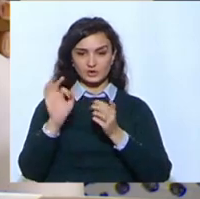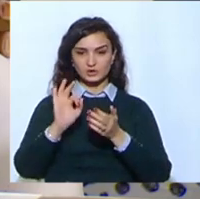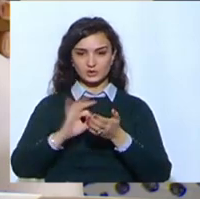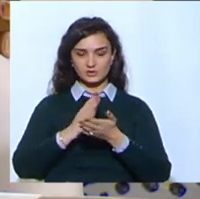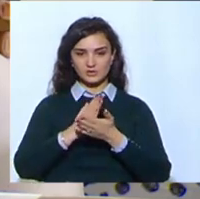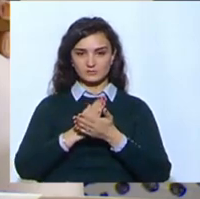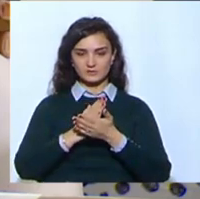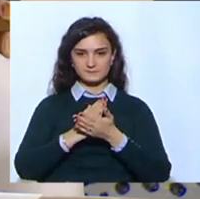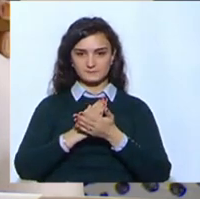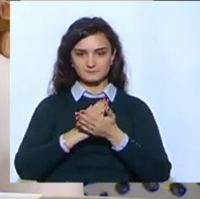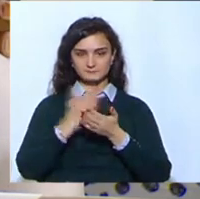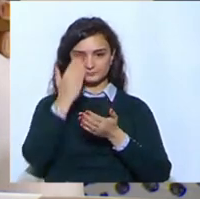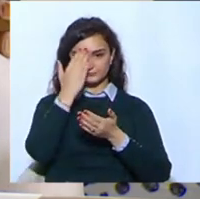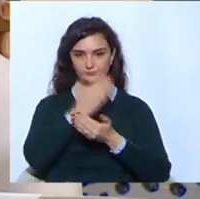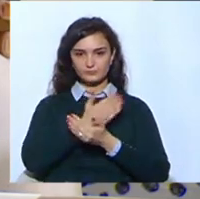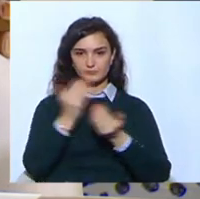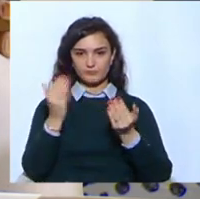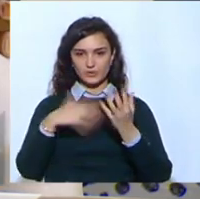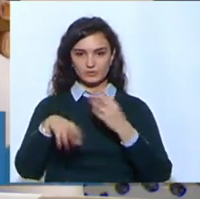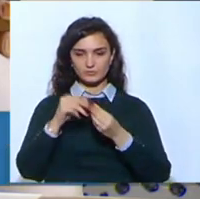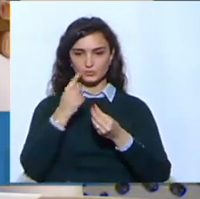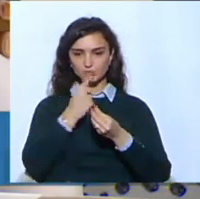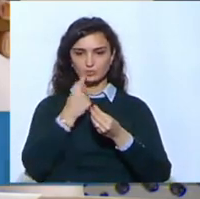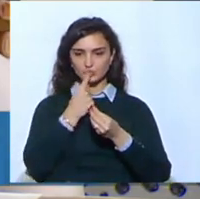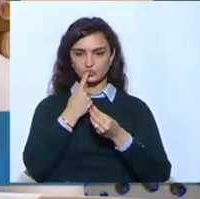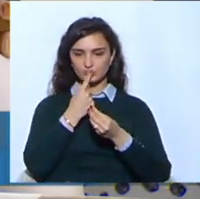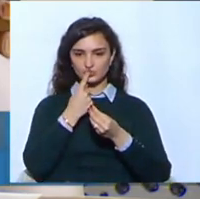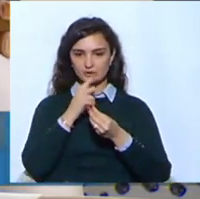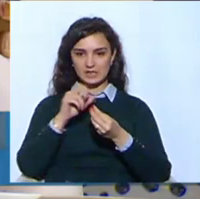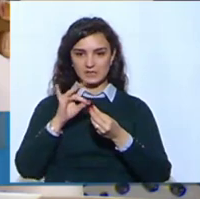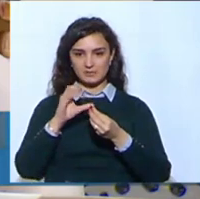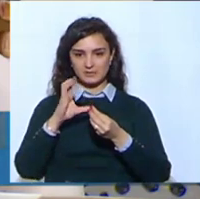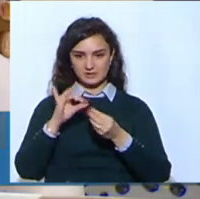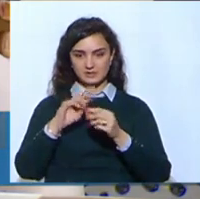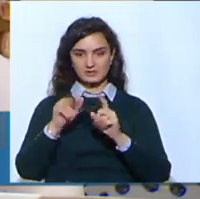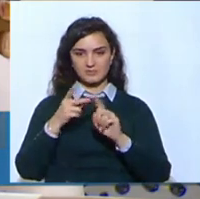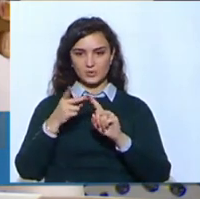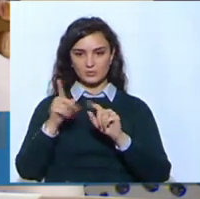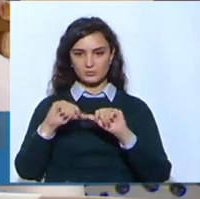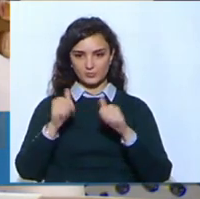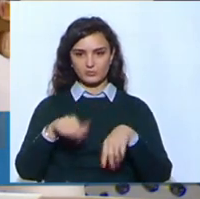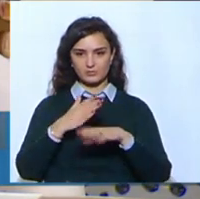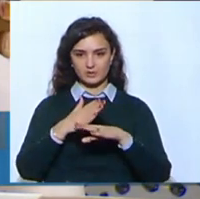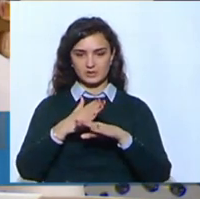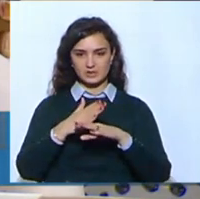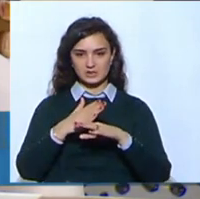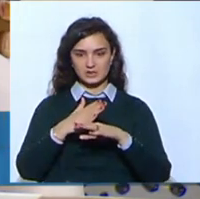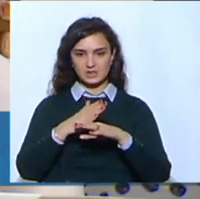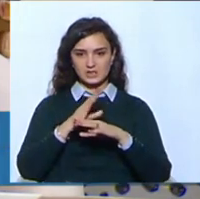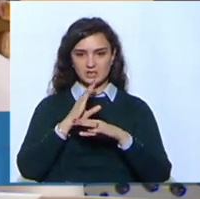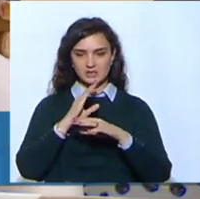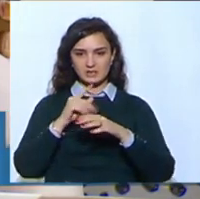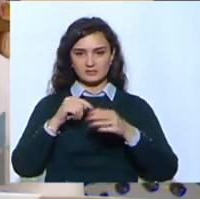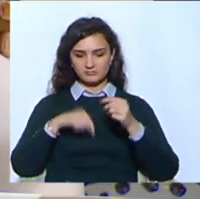აქვთ ხოლმე მოსახლეობის დიდ ნაწილს ტუჩის ჰერპესი, ანუ ლაბიალური ჰერპესი, და არის მეორე ტიპი, რომელიც არის სასქესო ორგანოების,